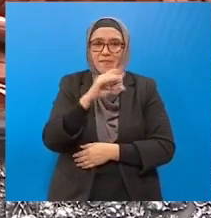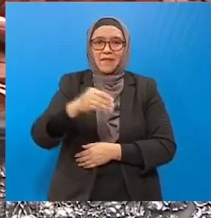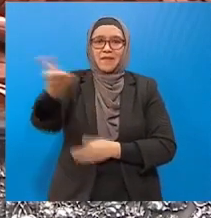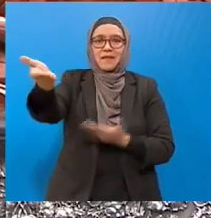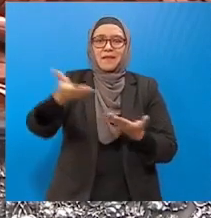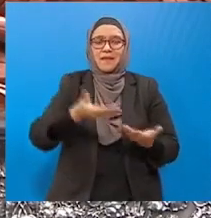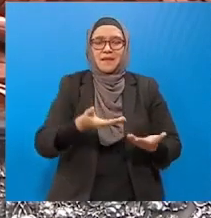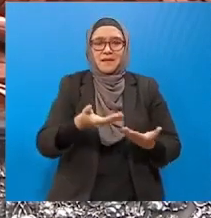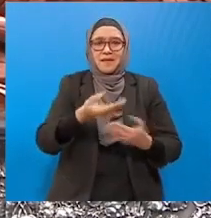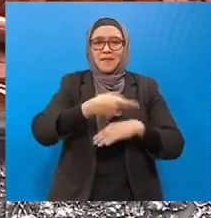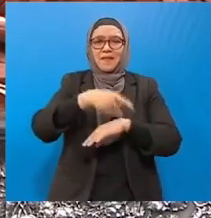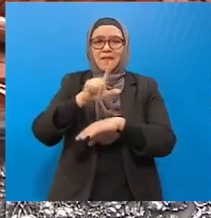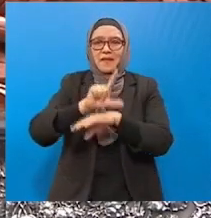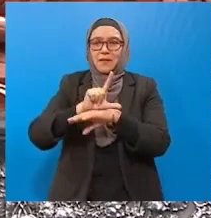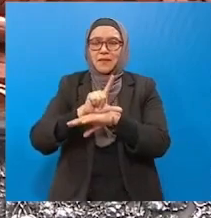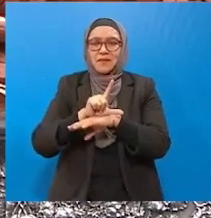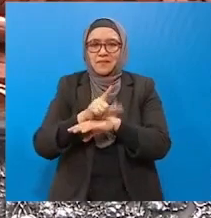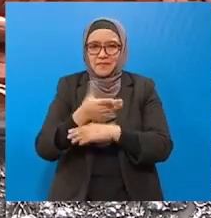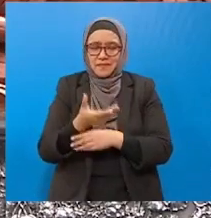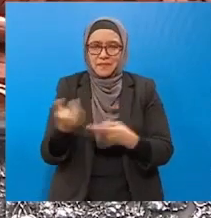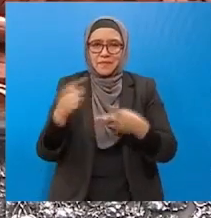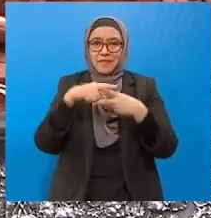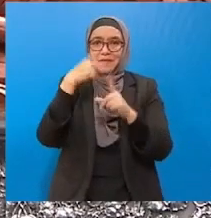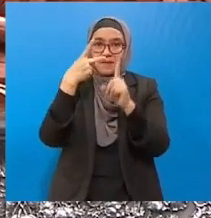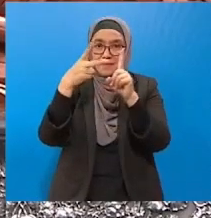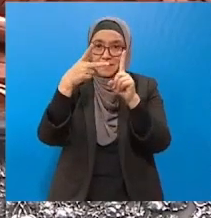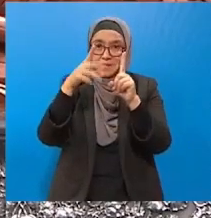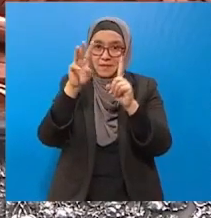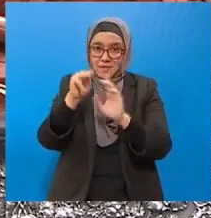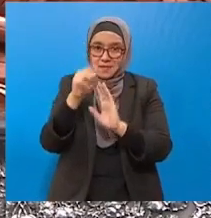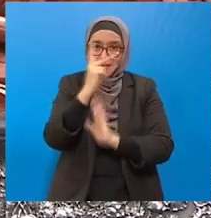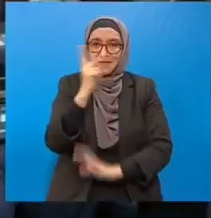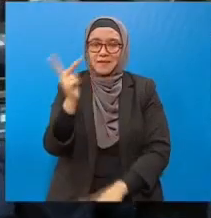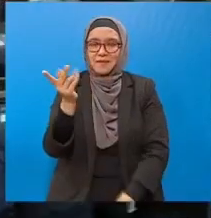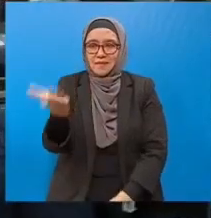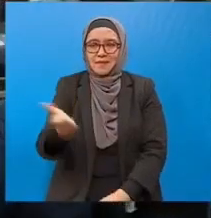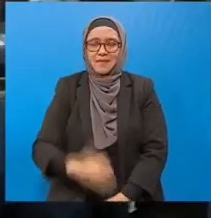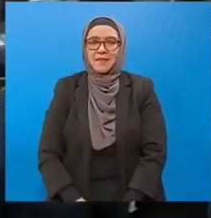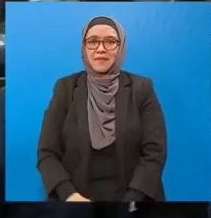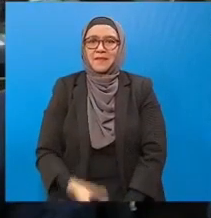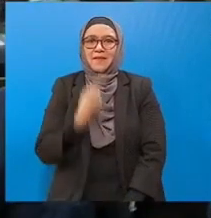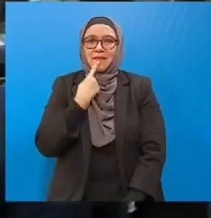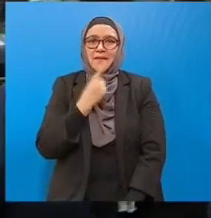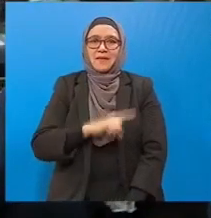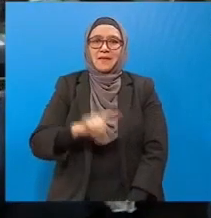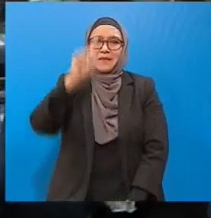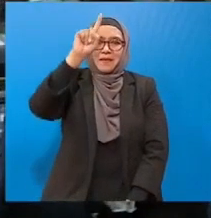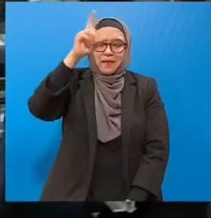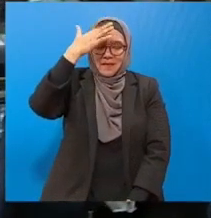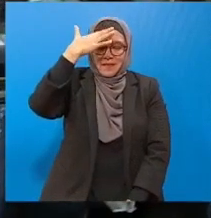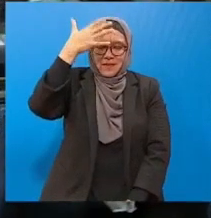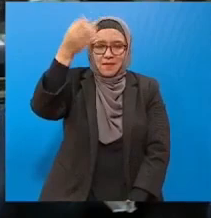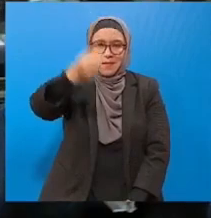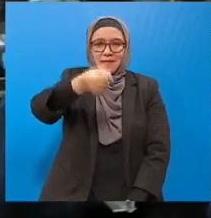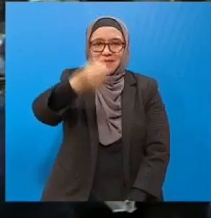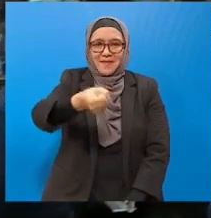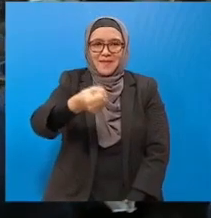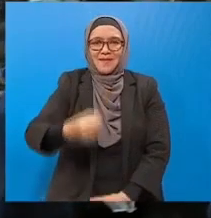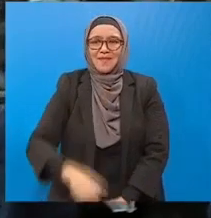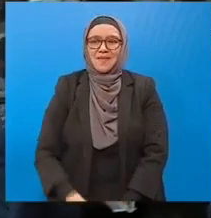Muhammad Langkawi yang membuat kulit 12 menit 9 rohmanir Rohim Assalamualaikum warahmatullahi